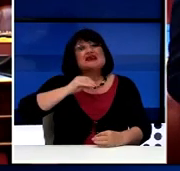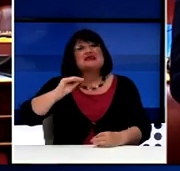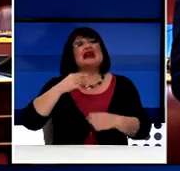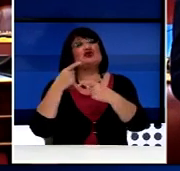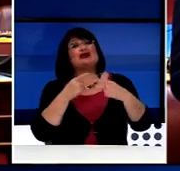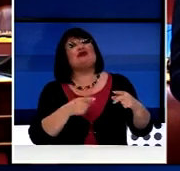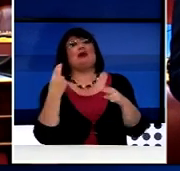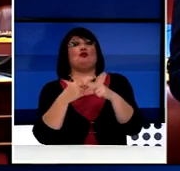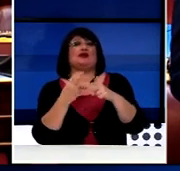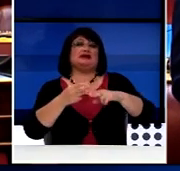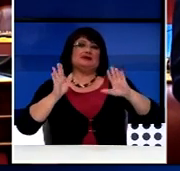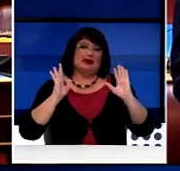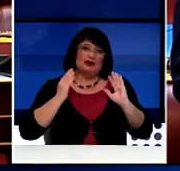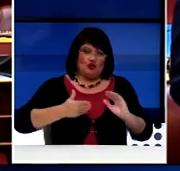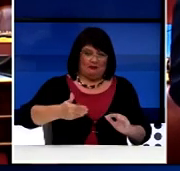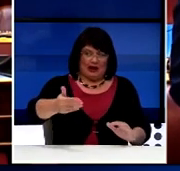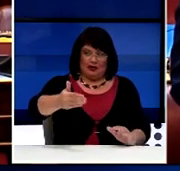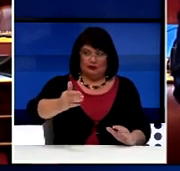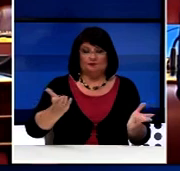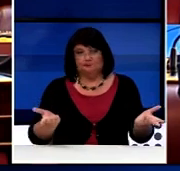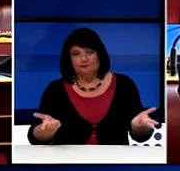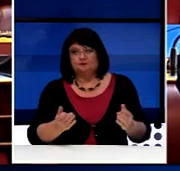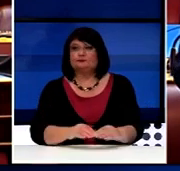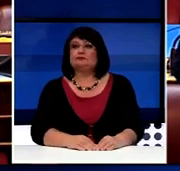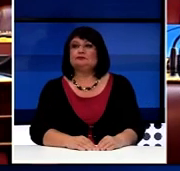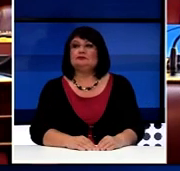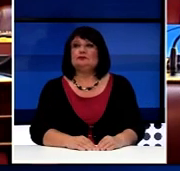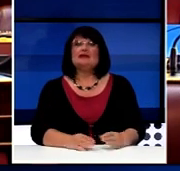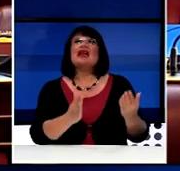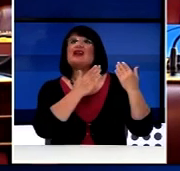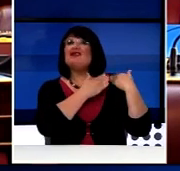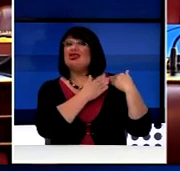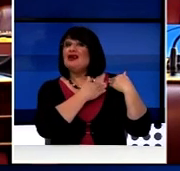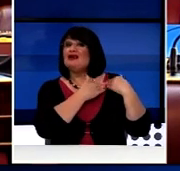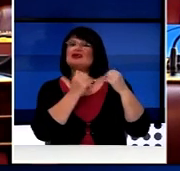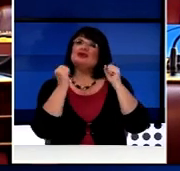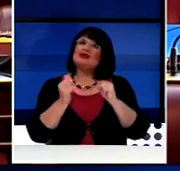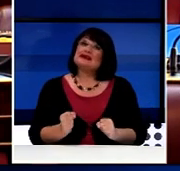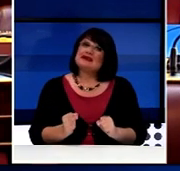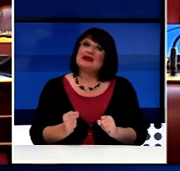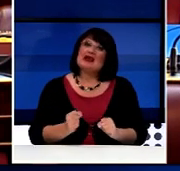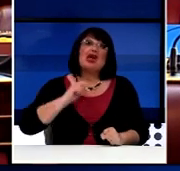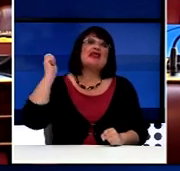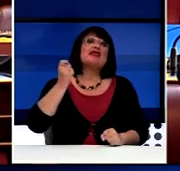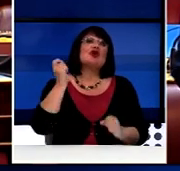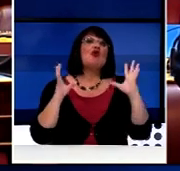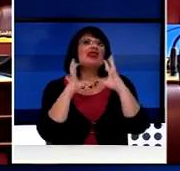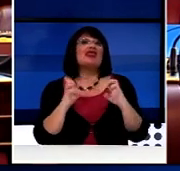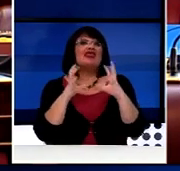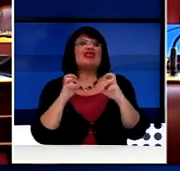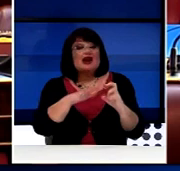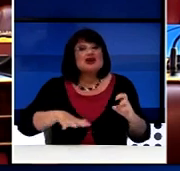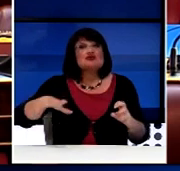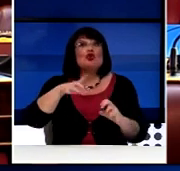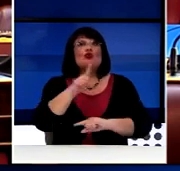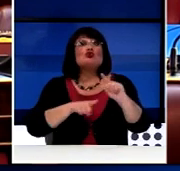πολύ κρίσιμα τα συμπεράσματα για το μέλλον όμως. Αλλά την ευθύνη, τη βασική ευθύνη για τον εθνικό διχασμό,